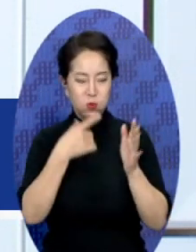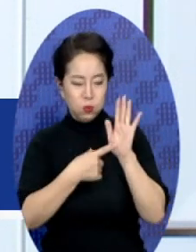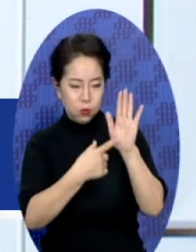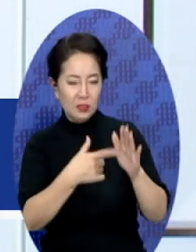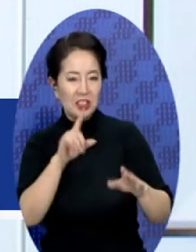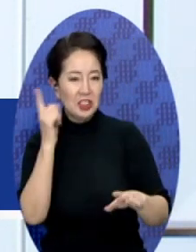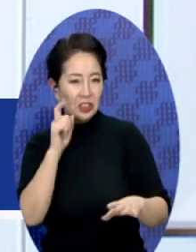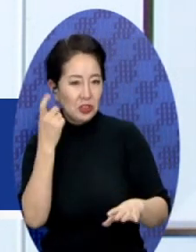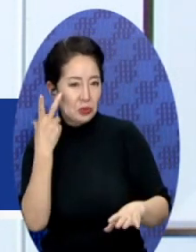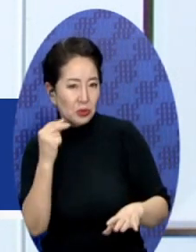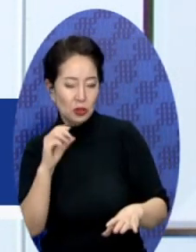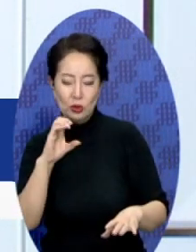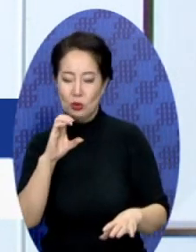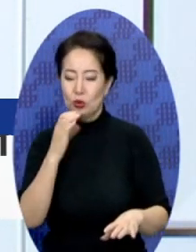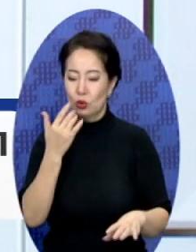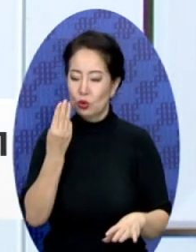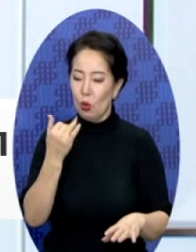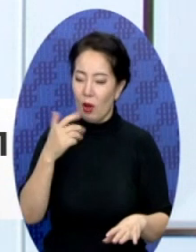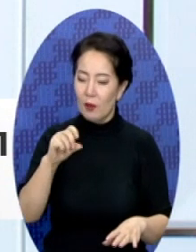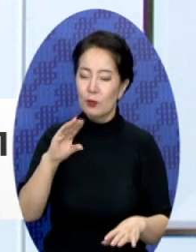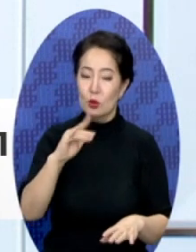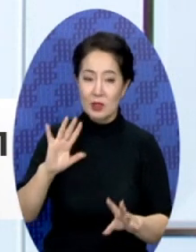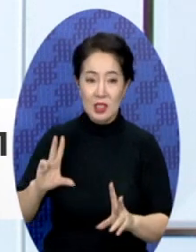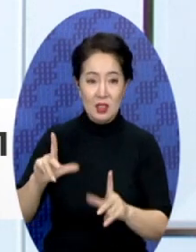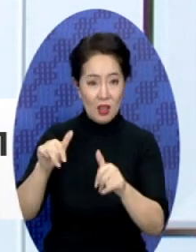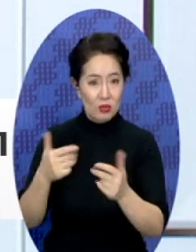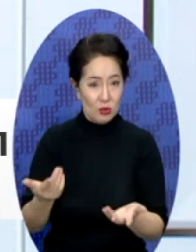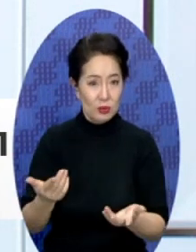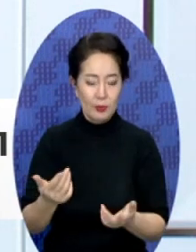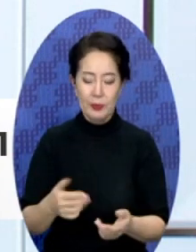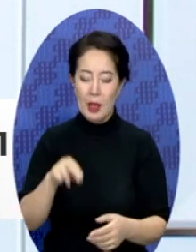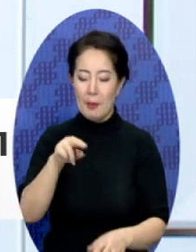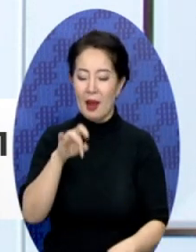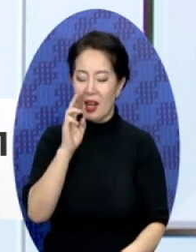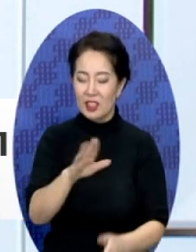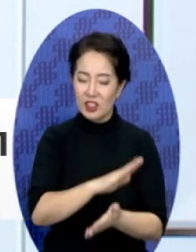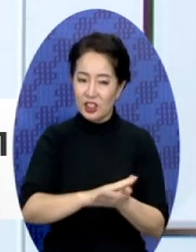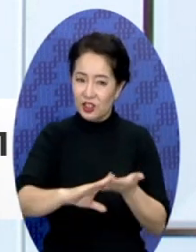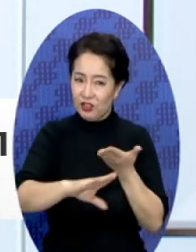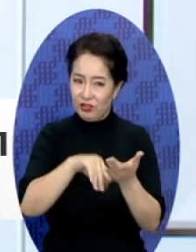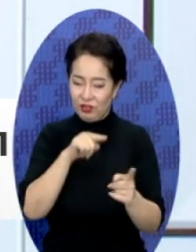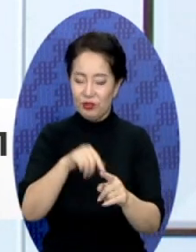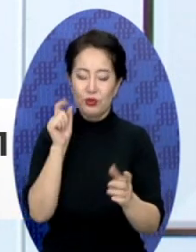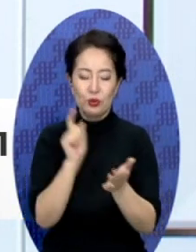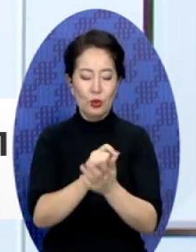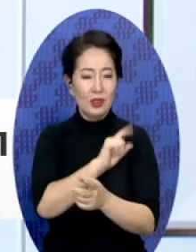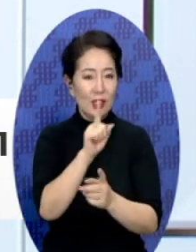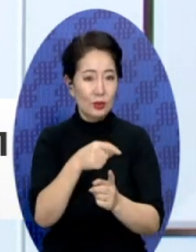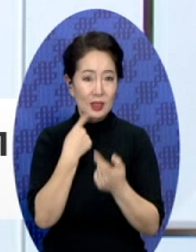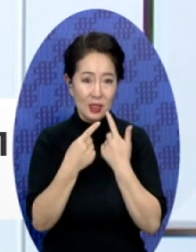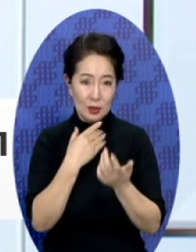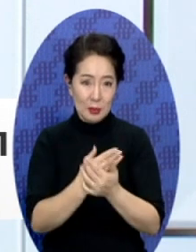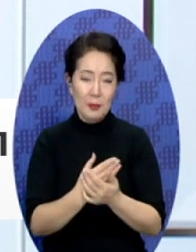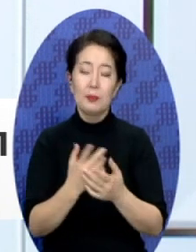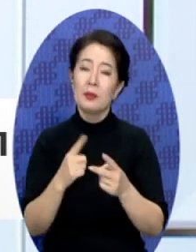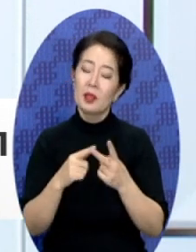эрчим хүчний сонгон сүлжээний асуудлуудыг сайжруулах асуудлууд илүүдлэх хөндөгдөн, парк шинжилтийн асуудлаас их чухал асуудал хөндөгдөж байгаа. А ер